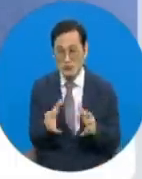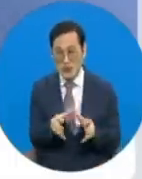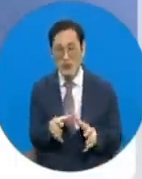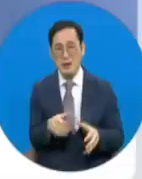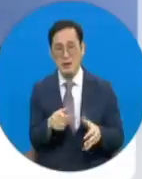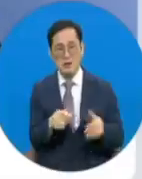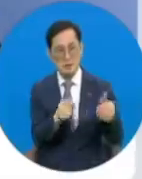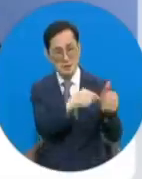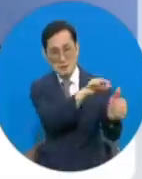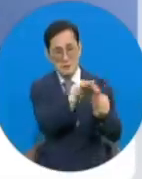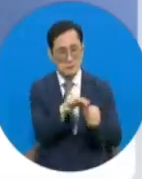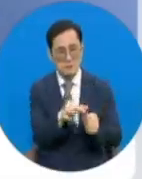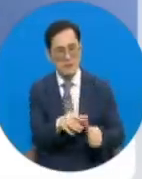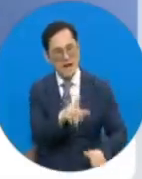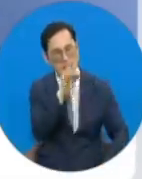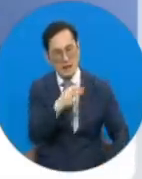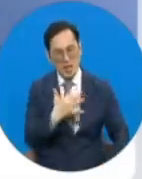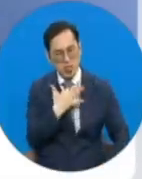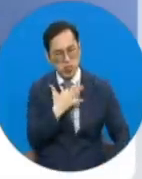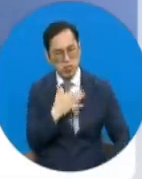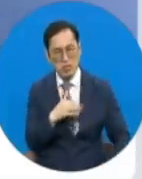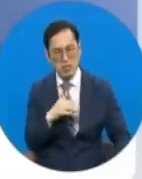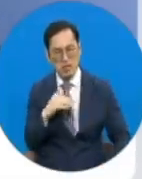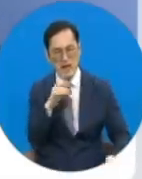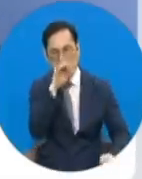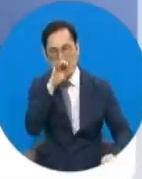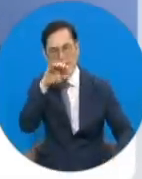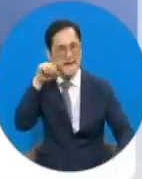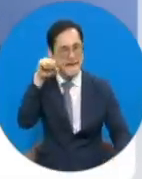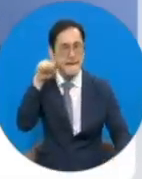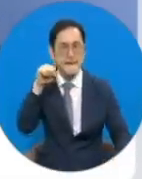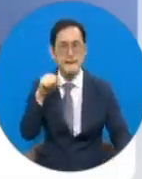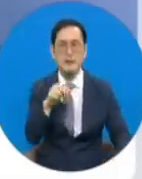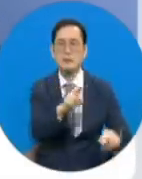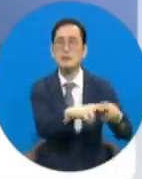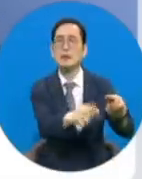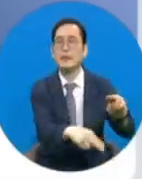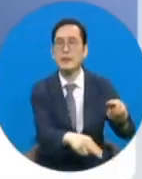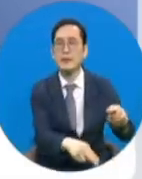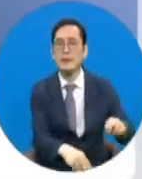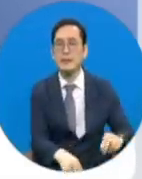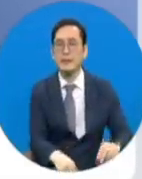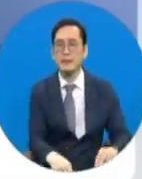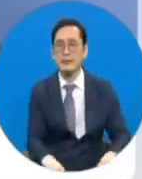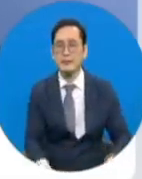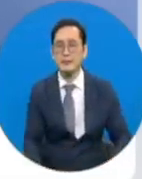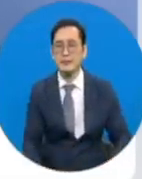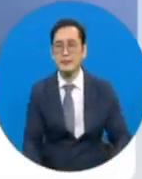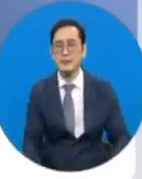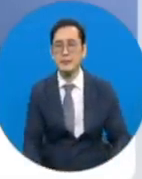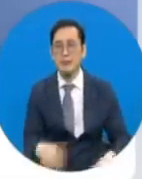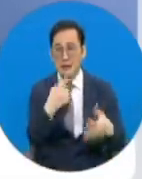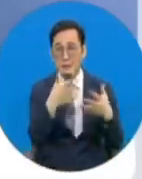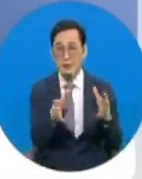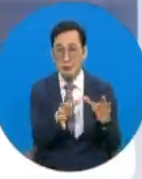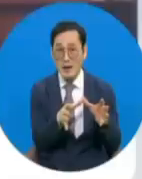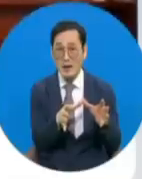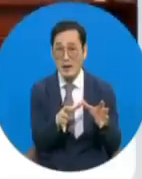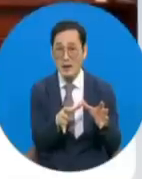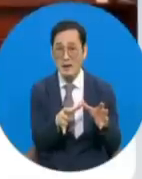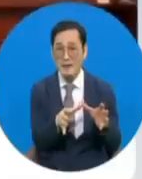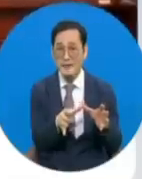때문에 스스로가 9시간 만에 자진 사퇴하고 지금 고개를 계속 숙이고 있는 건데, 이런 뉴스들이 계속 커지면서 민주당의 발목 잡기